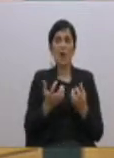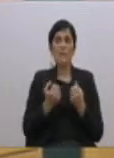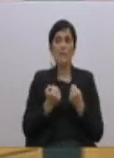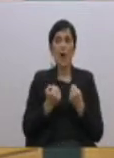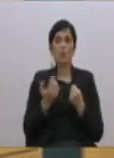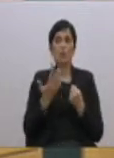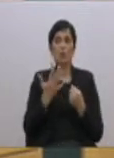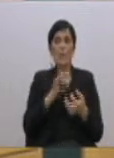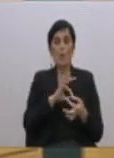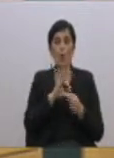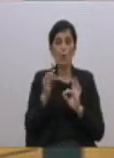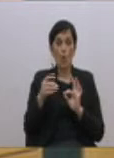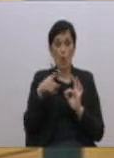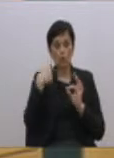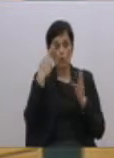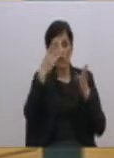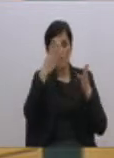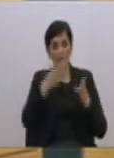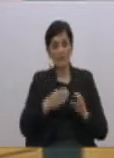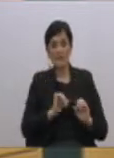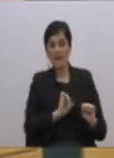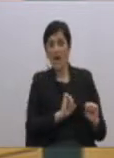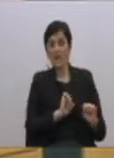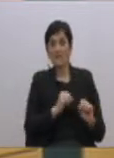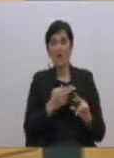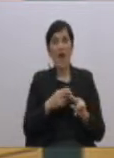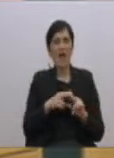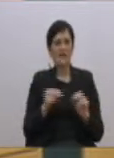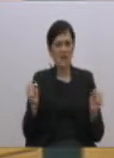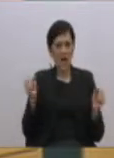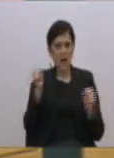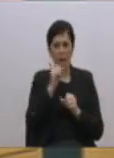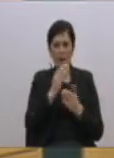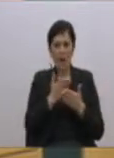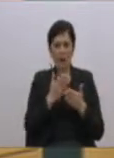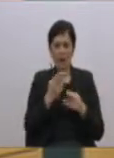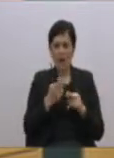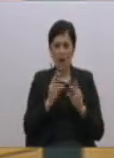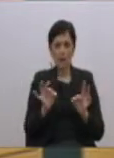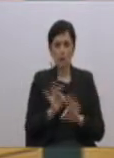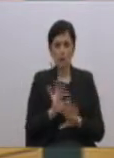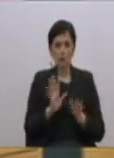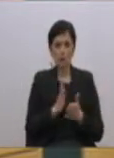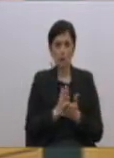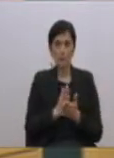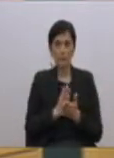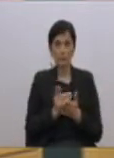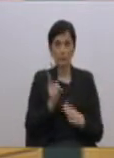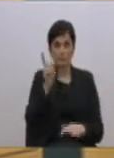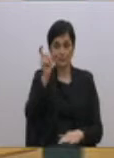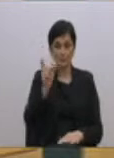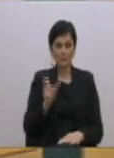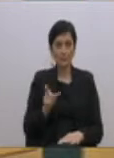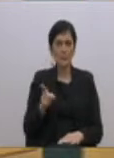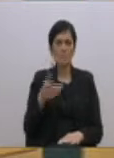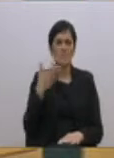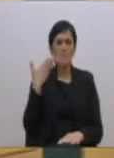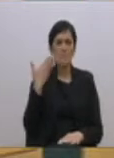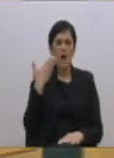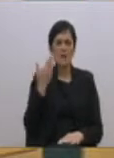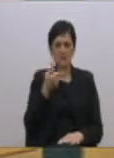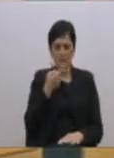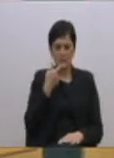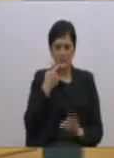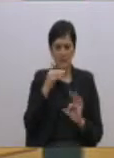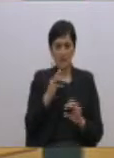რომელიმე კონკრეტული პერსონალია დაეცვა. ესეც აბსოლუტურად არასწორია. იქ ადამიანმა თქვა ძალიან მარტივი რამ, სხვათა შორის